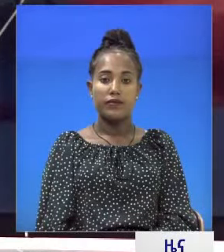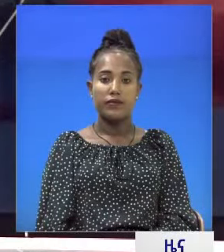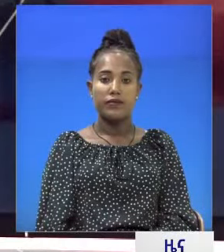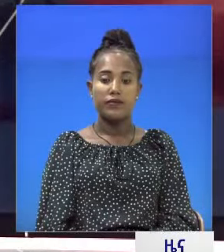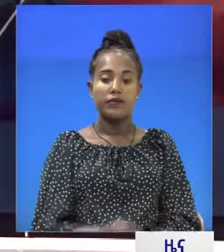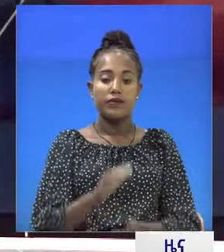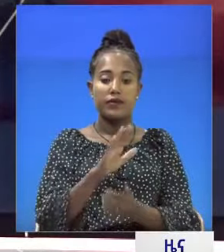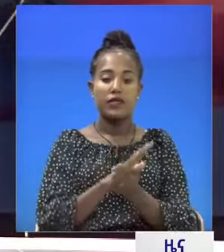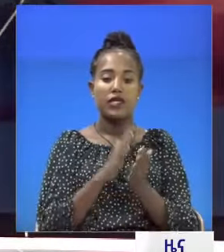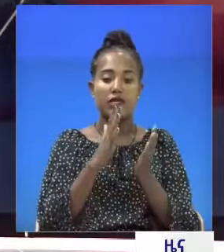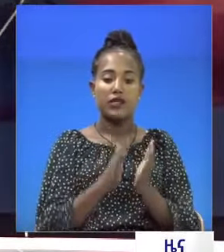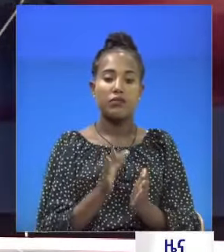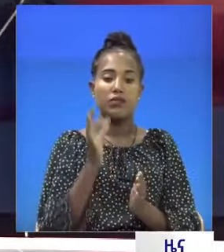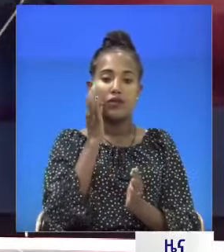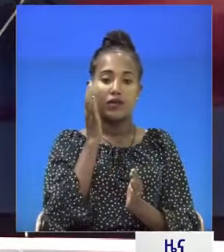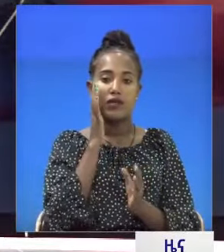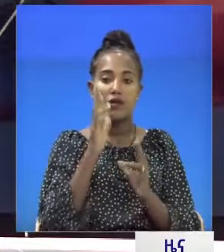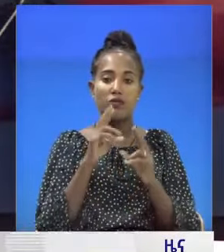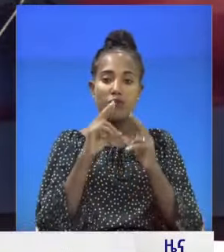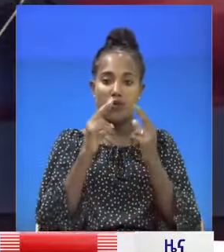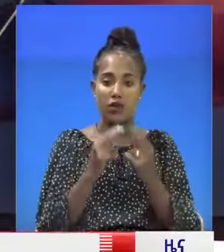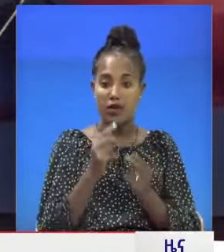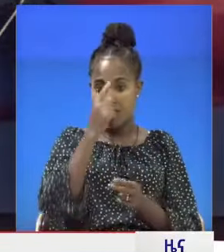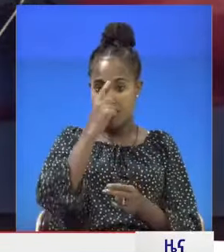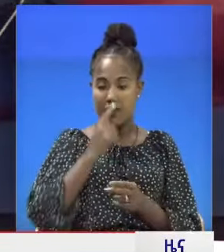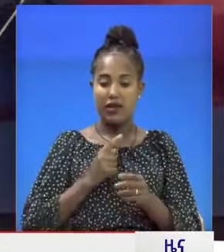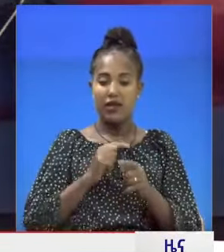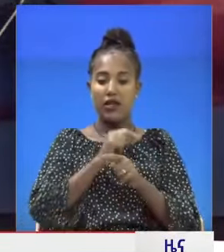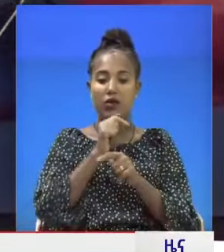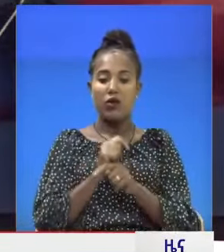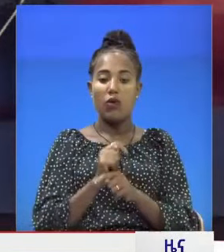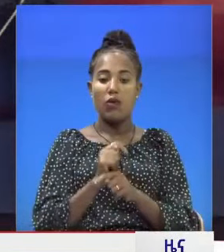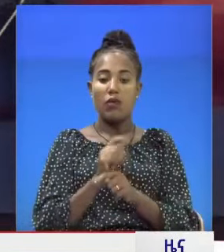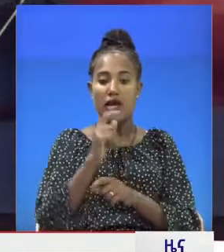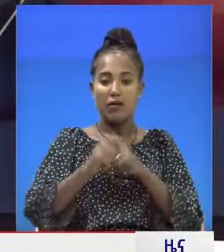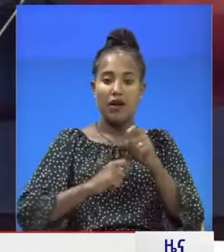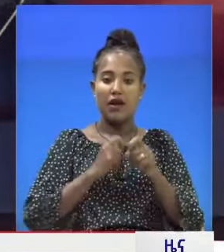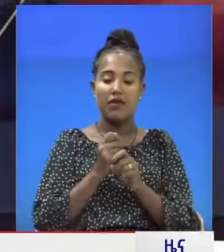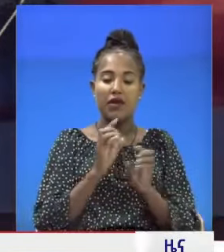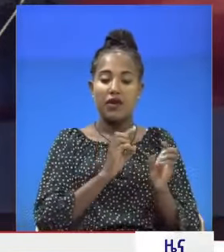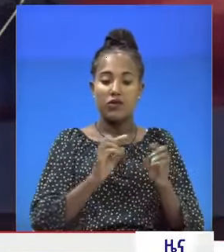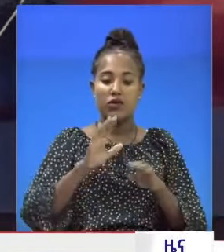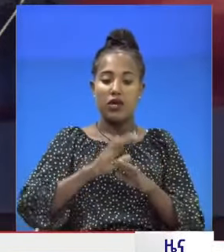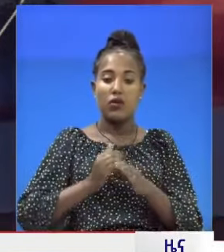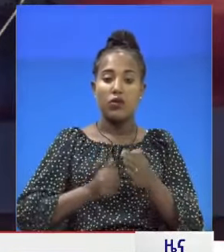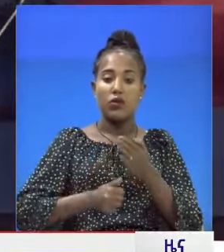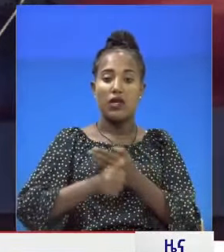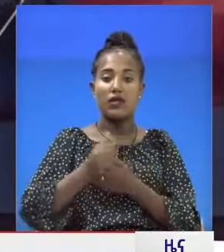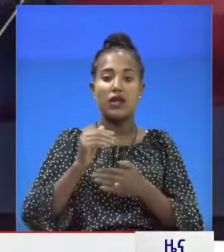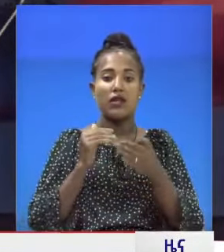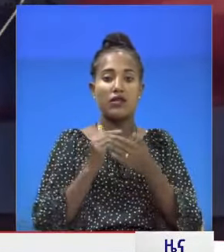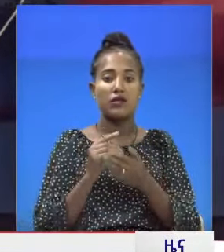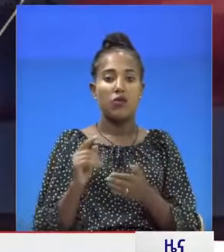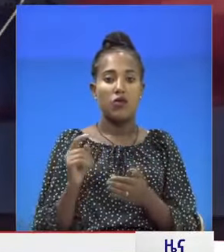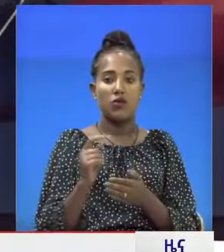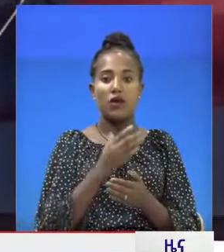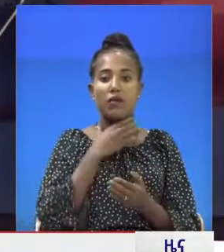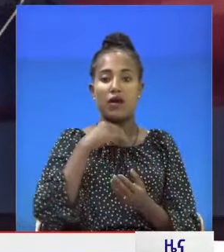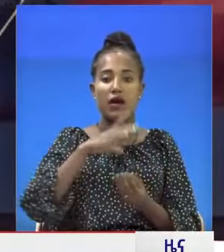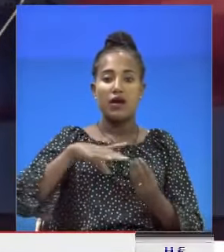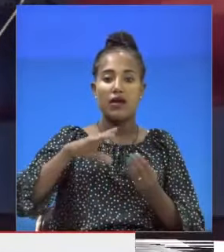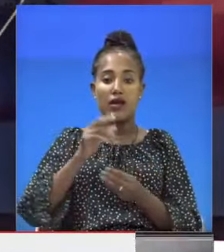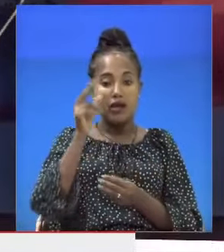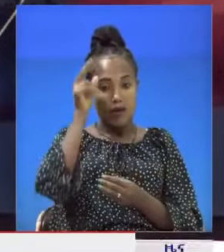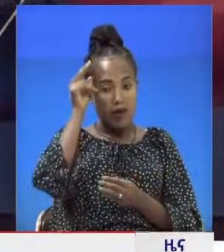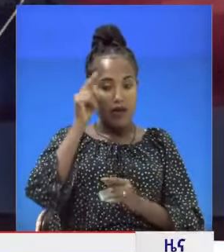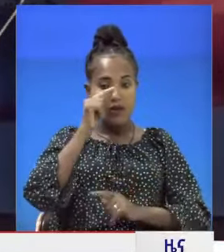አሸባሪው የትነግ ቡድን በእምነት ተቋማትና ዓለም አቀፋዊ ቅርሶች ላይ ጉዳት ያደረሰ መሆኑን የአማራ ክልል ባህል